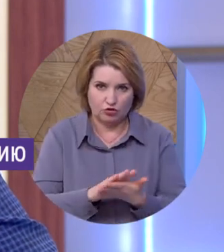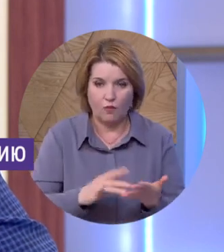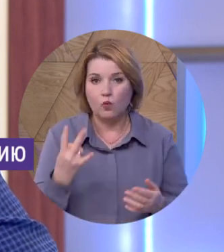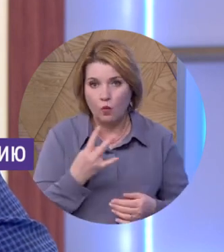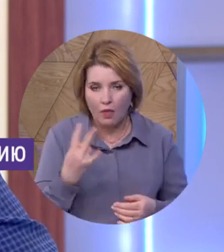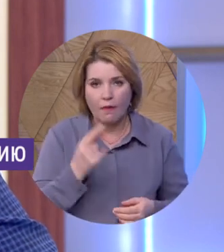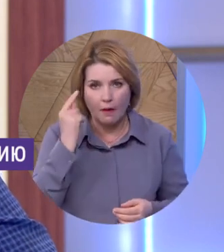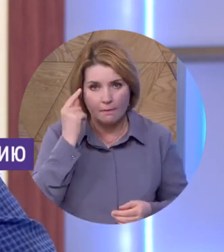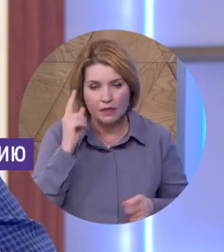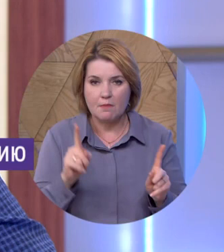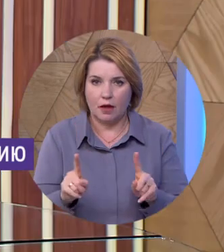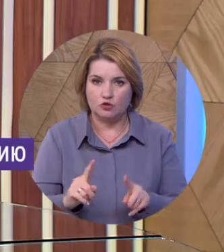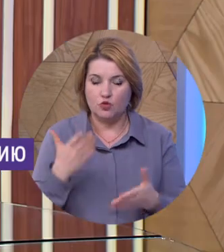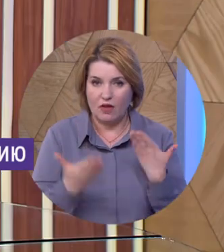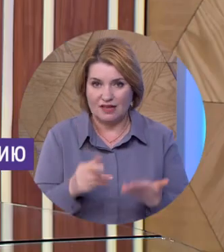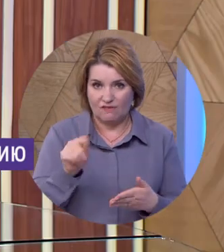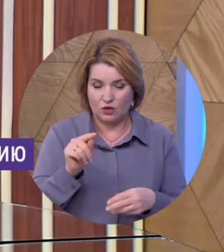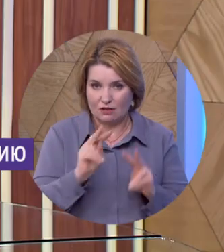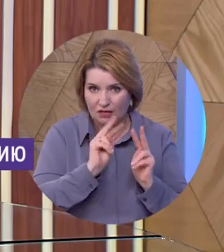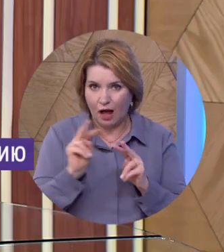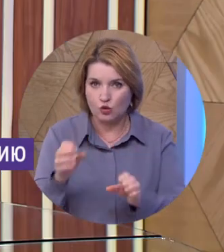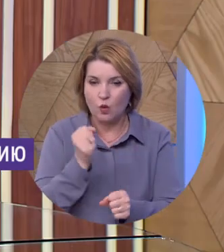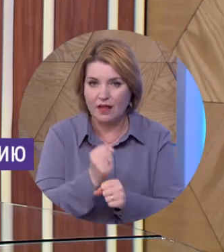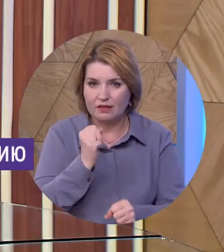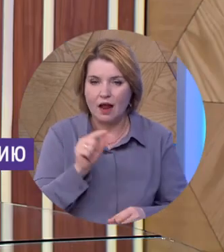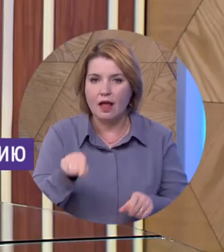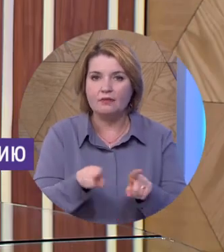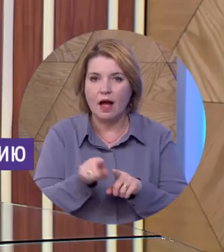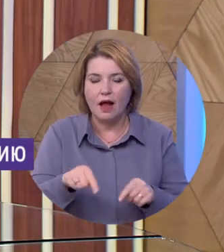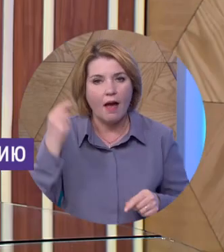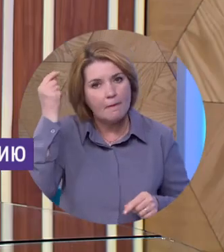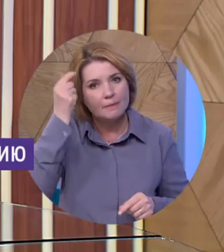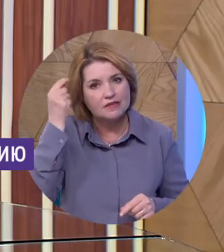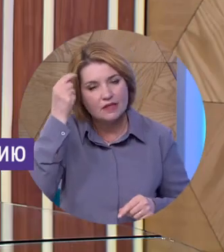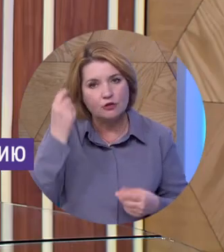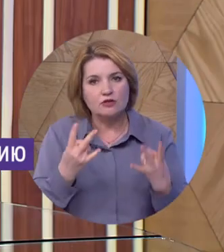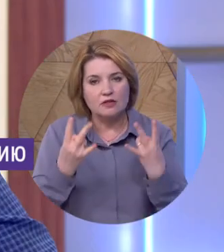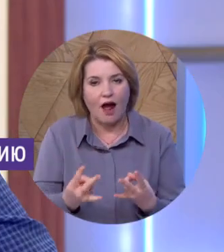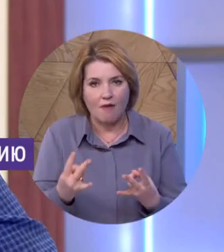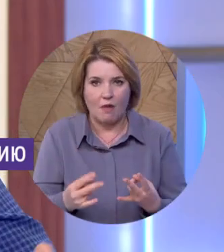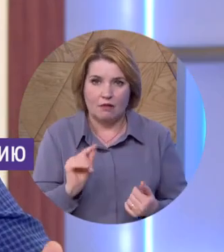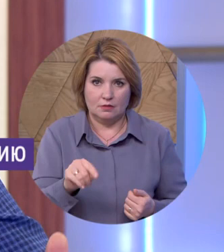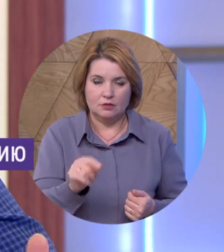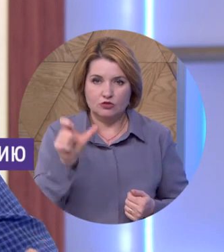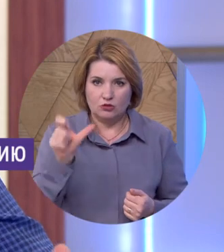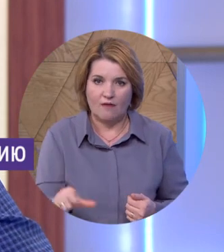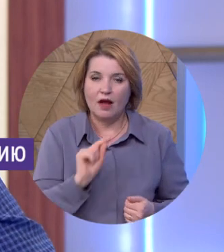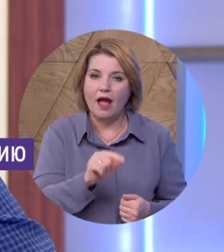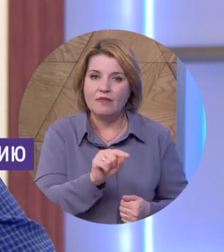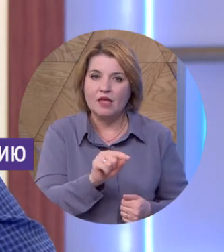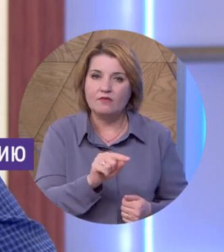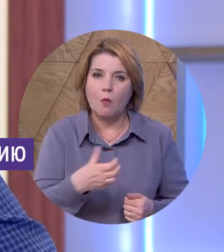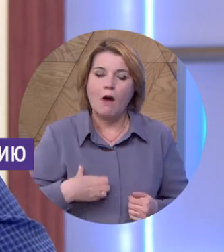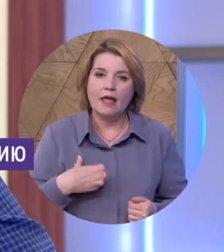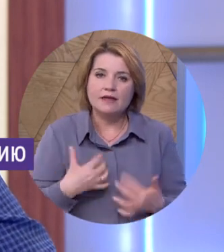если мы говорим о контроле тотальном, это психологическая травма и зависимость самого человека. Это его боязнь потерять